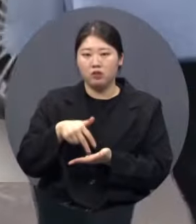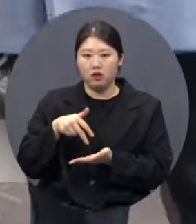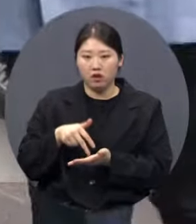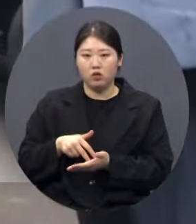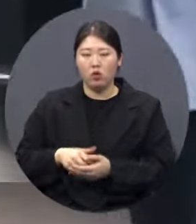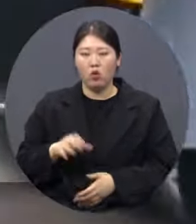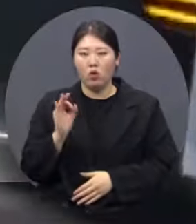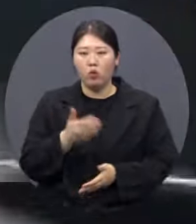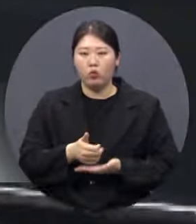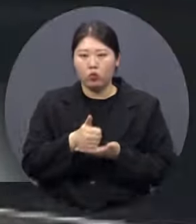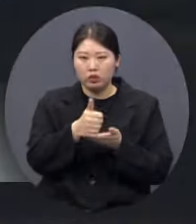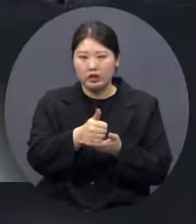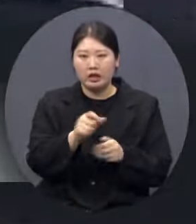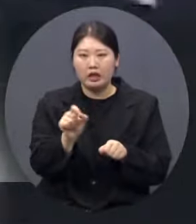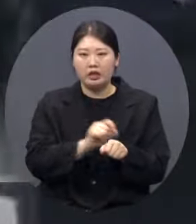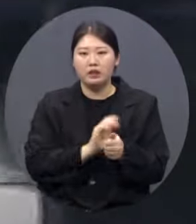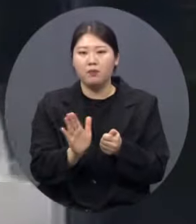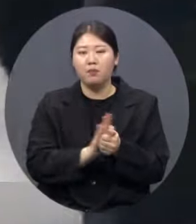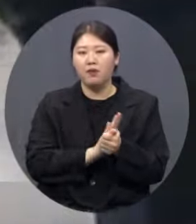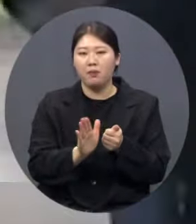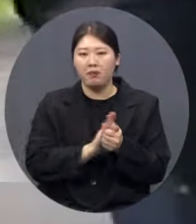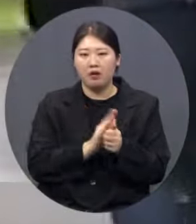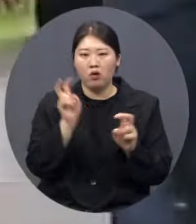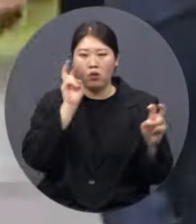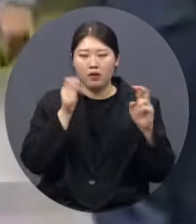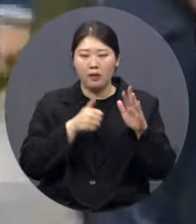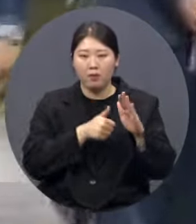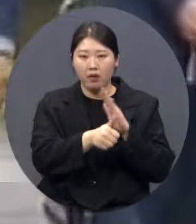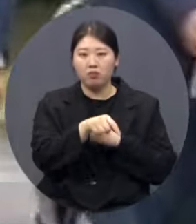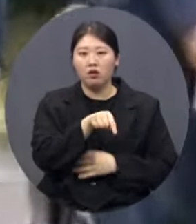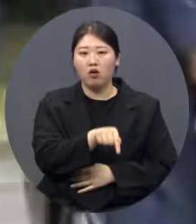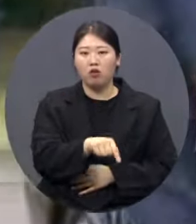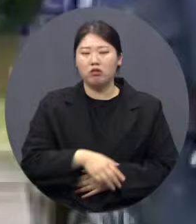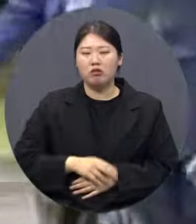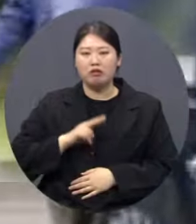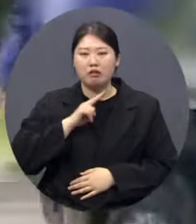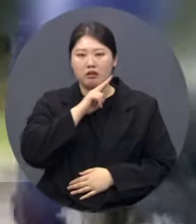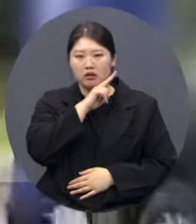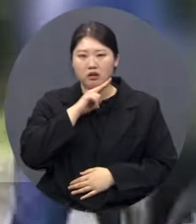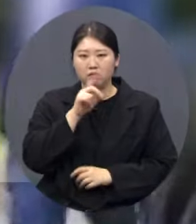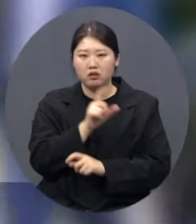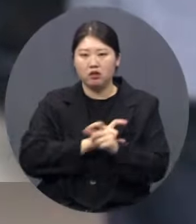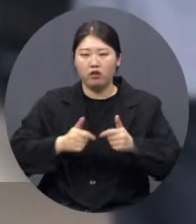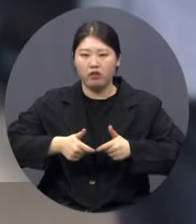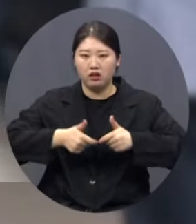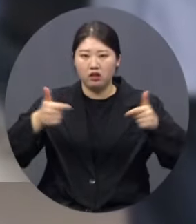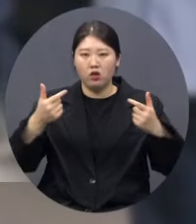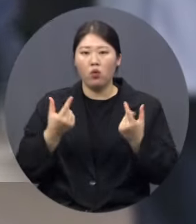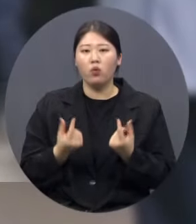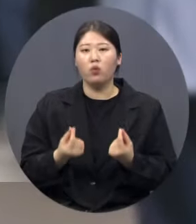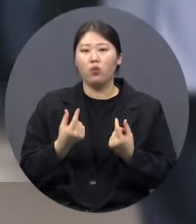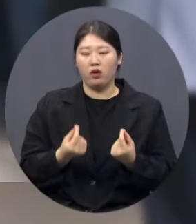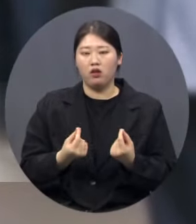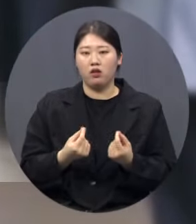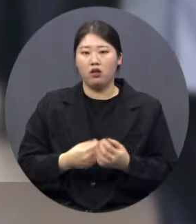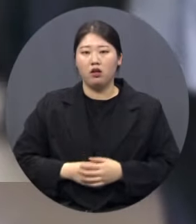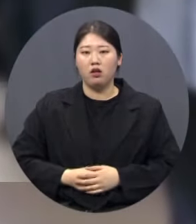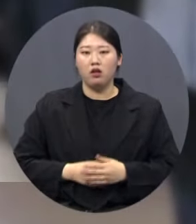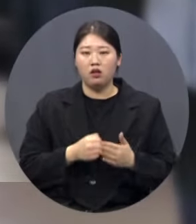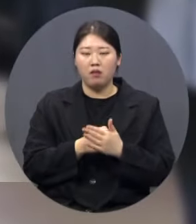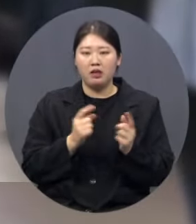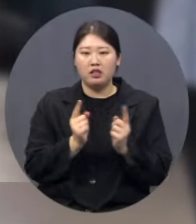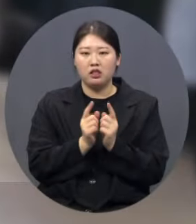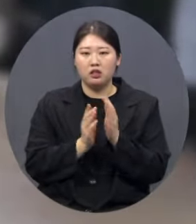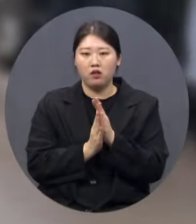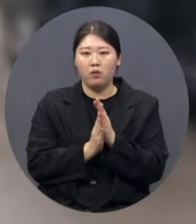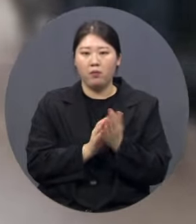도지사가 특해 의혹이 무성한 체를 방한 것은 의혹을 재생산하는 보라며